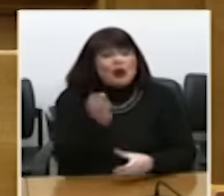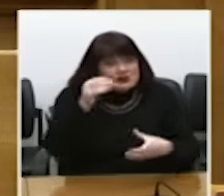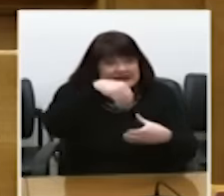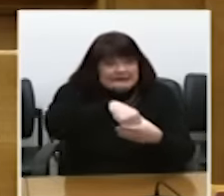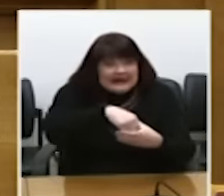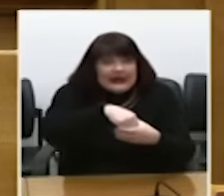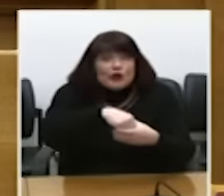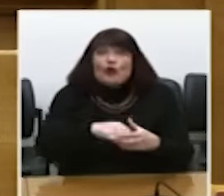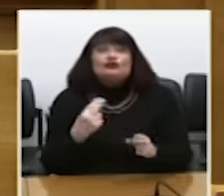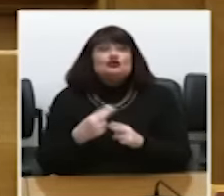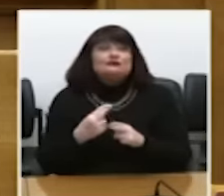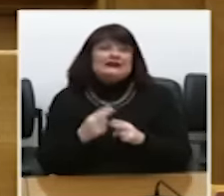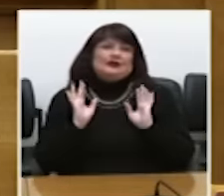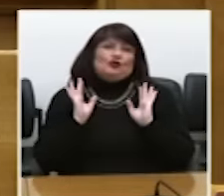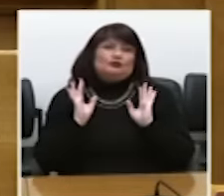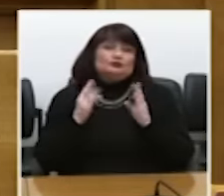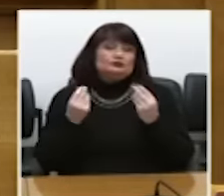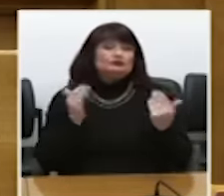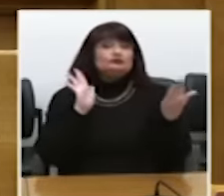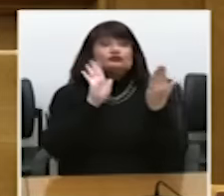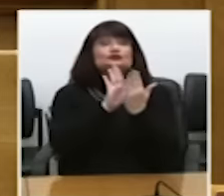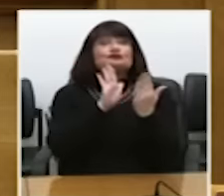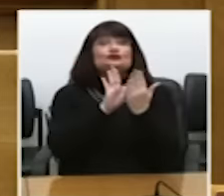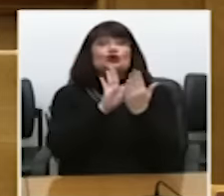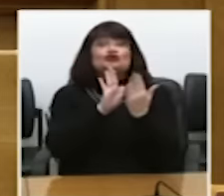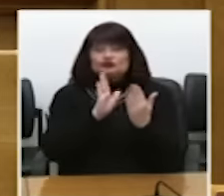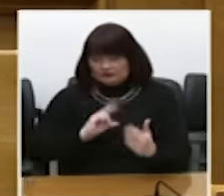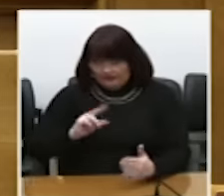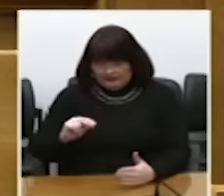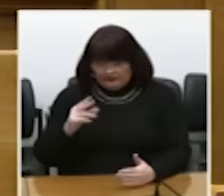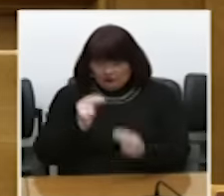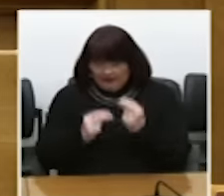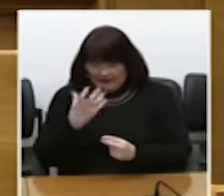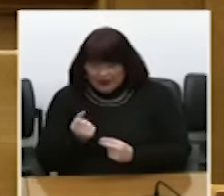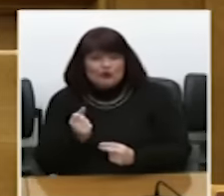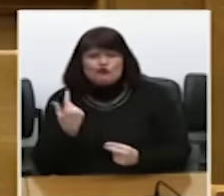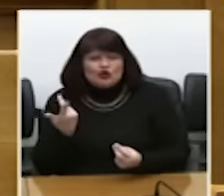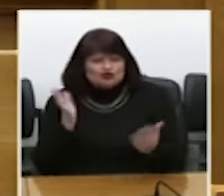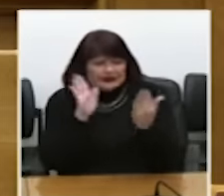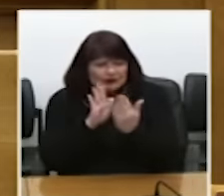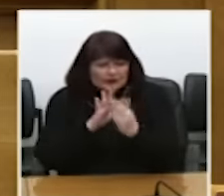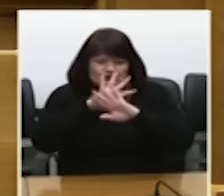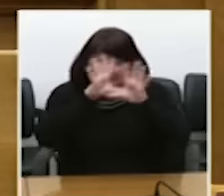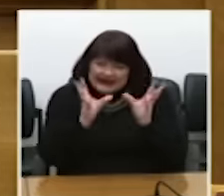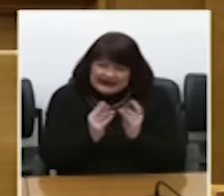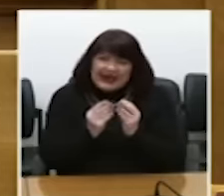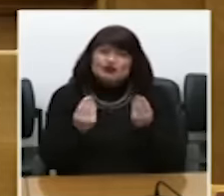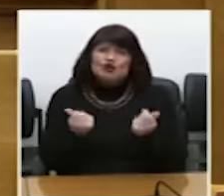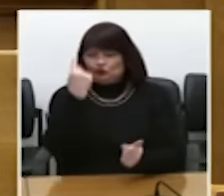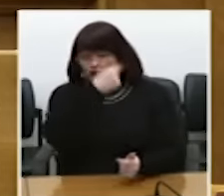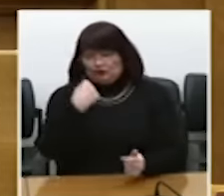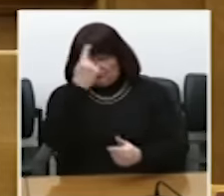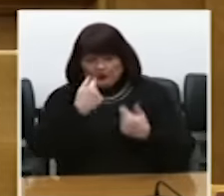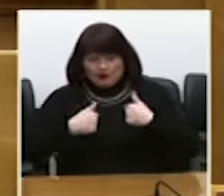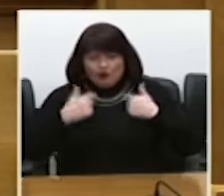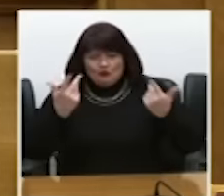Κρίνεται από το πώς αντιμετωπίζεις τα κοινά προβλήματα. Αν τα αντιμετωπίζεις με συλλογικό τρόπο, μαζί με όσους